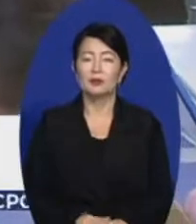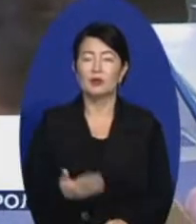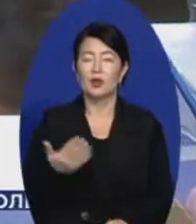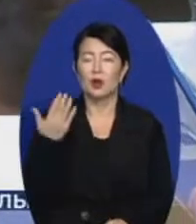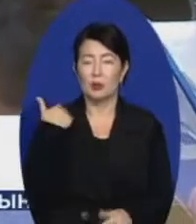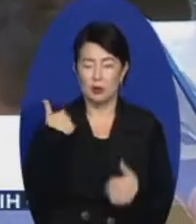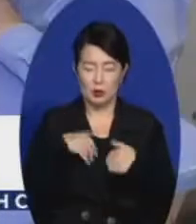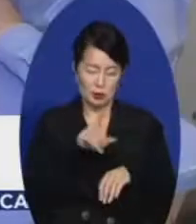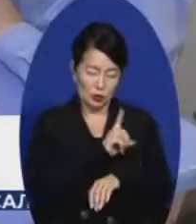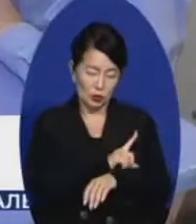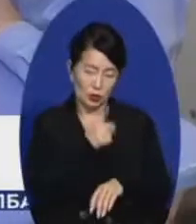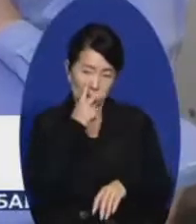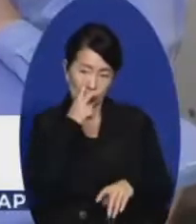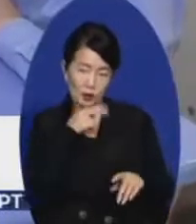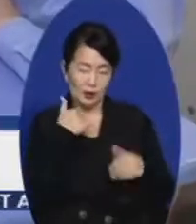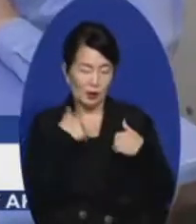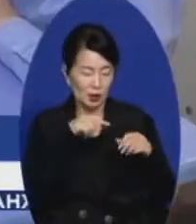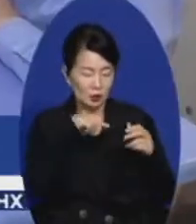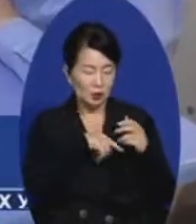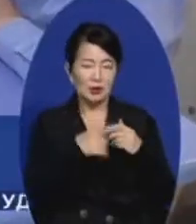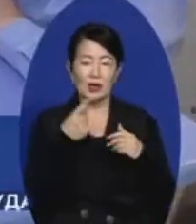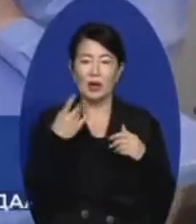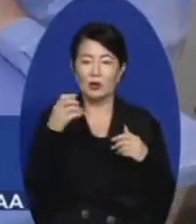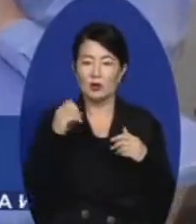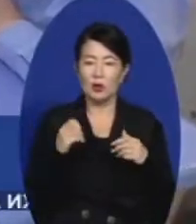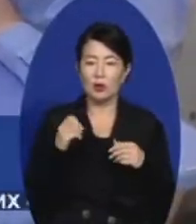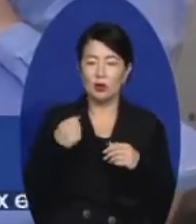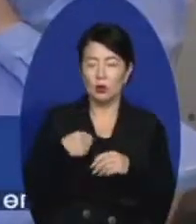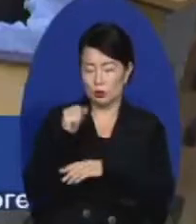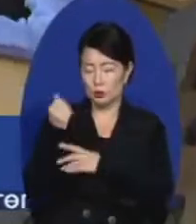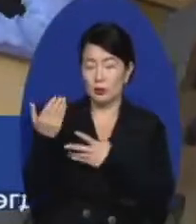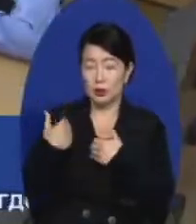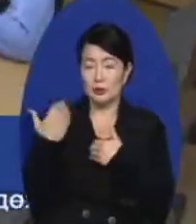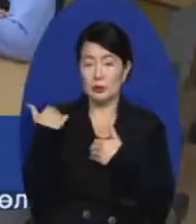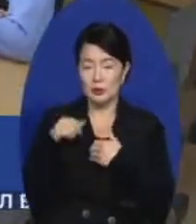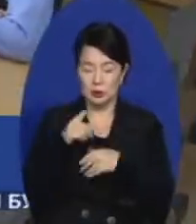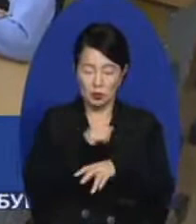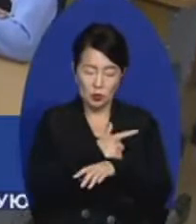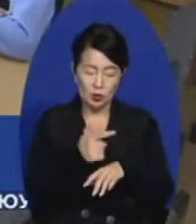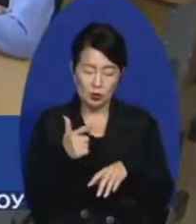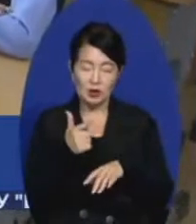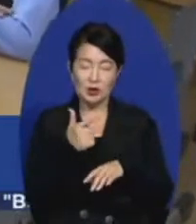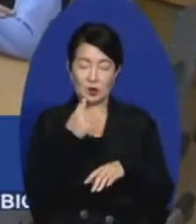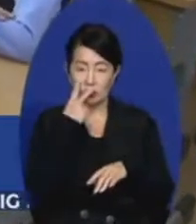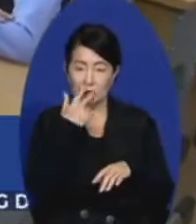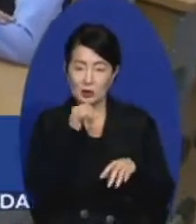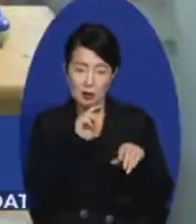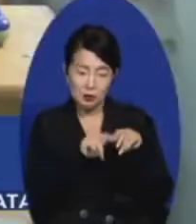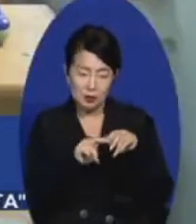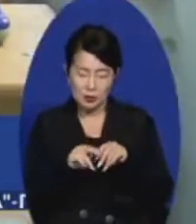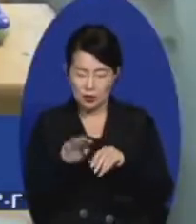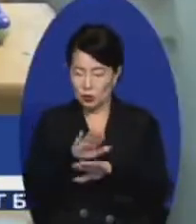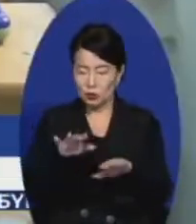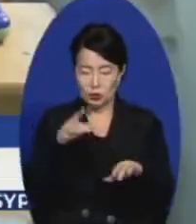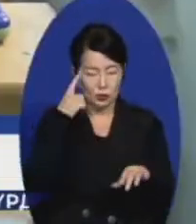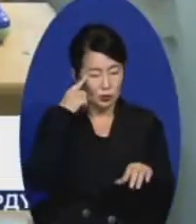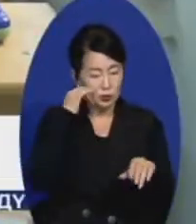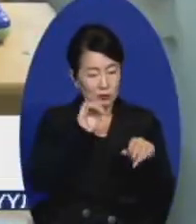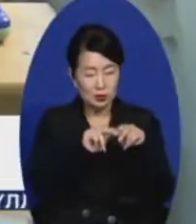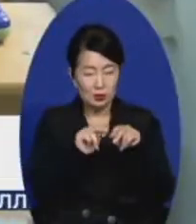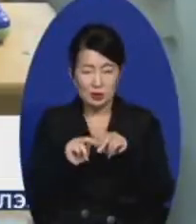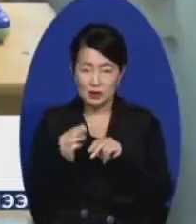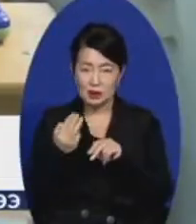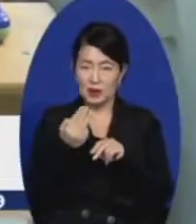Өмнө нь багшийг үр дүнгээр үнэлдэг байх үед нийт багш нарын 15 хүрэхгүй үе нурамшуулал авдаг гэжээ. Гүйцэтгэлийн үнэлгээ хийхдээ сурагчдаас төвшин тогтоох шалгалт